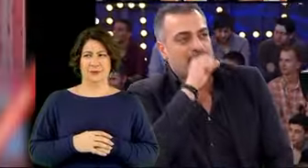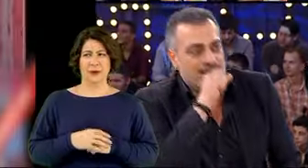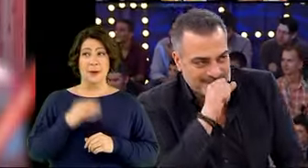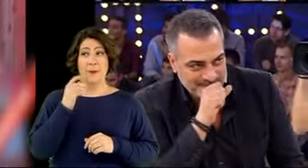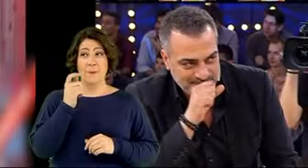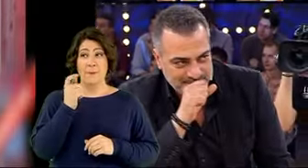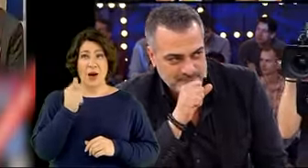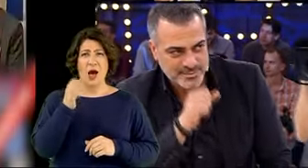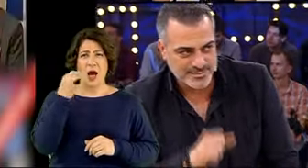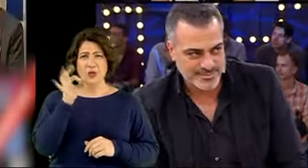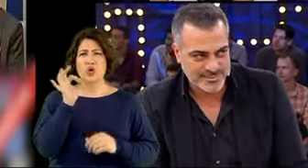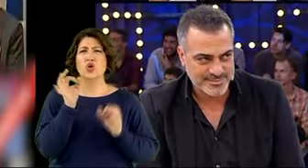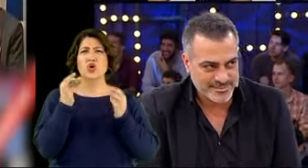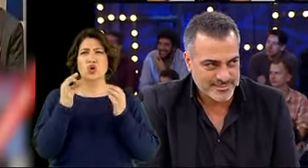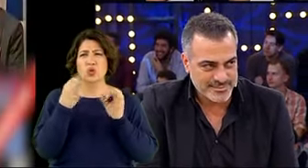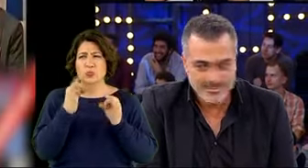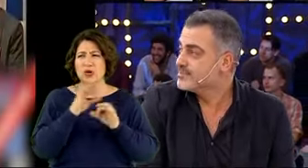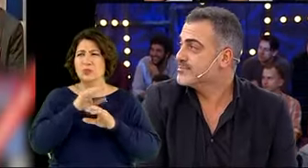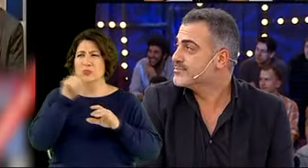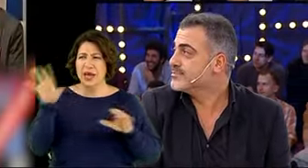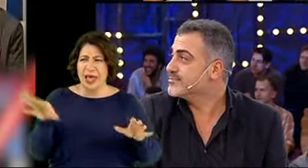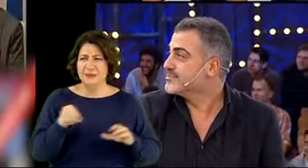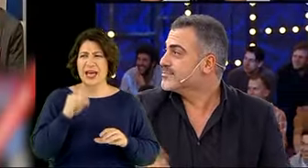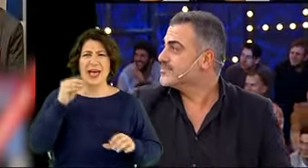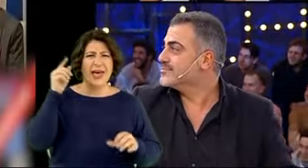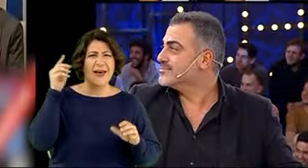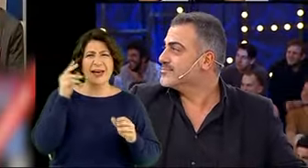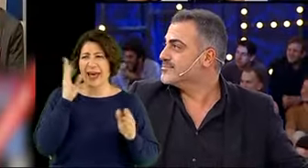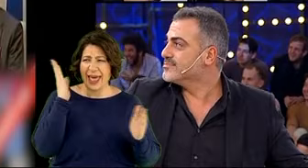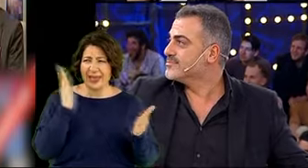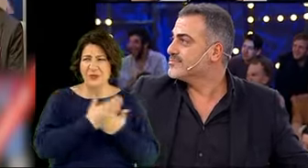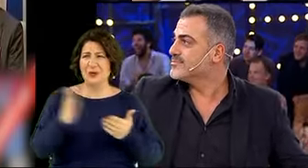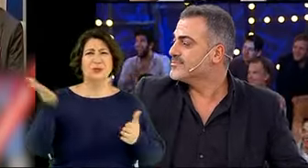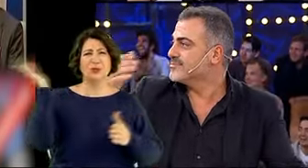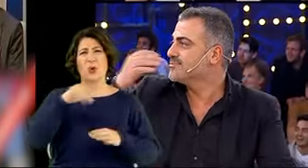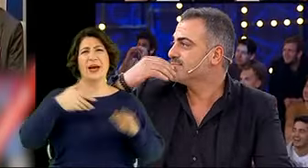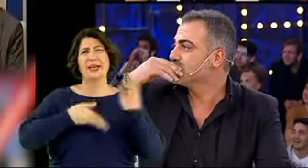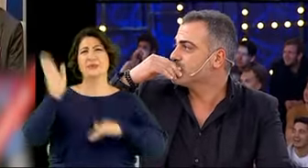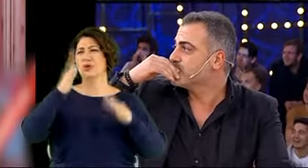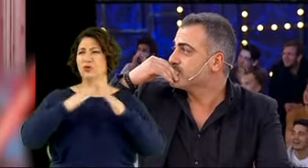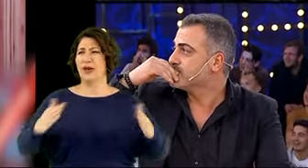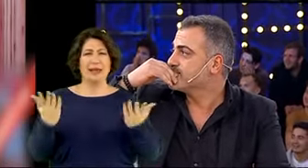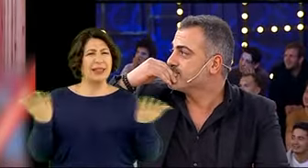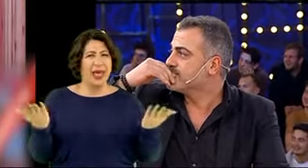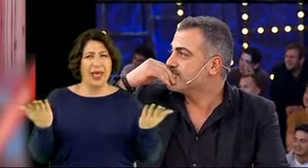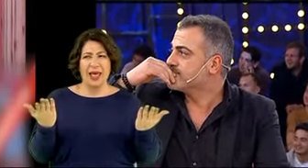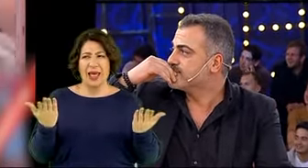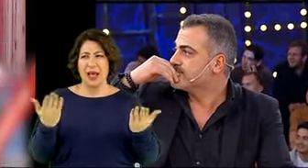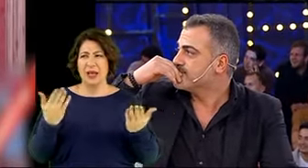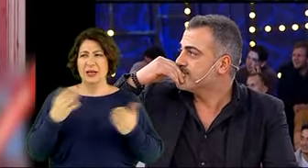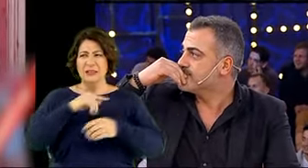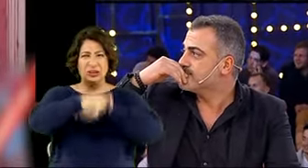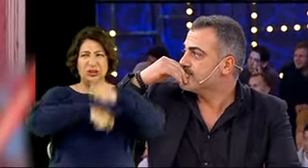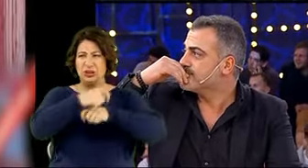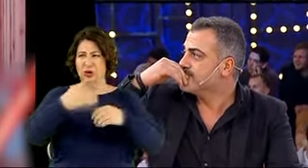Para, altın, gümüş. Vatana kadar. Eve kadar. Sonra yıkıldı yuvayı. Ne? Cıngılat